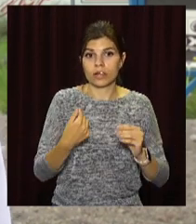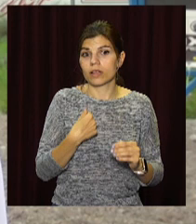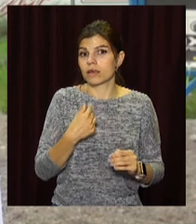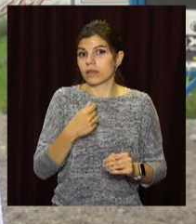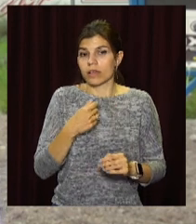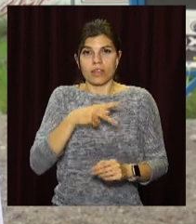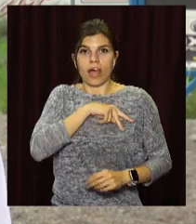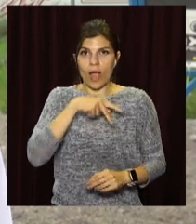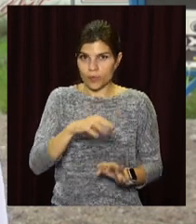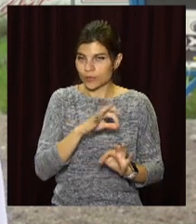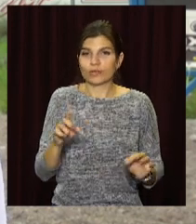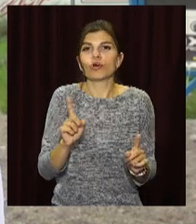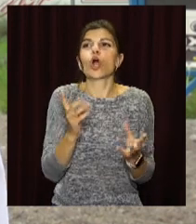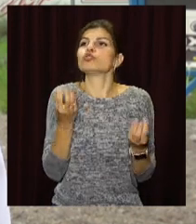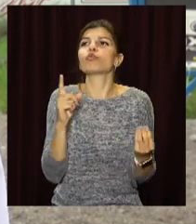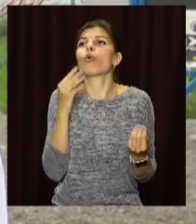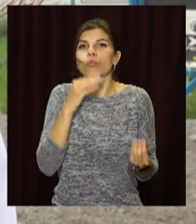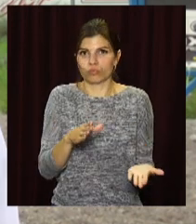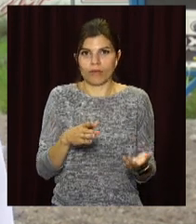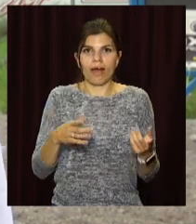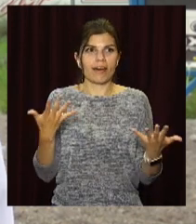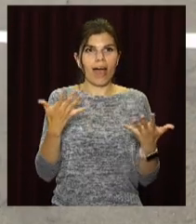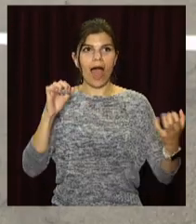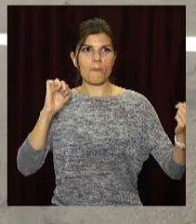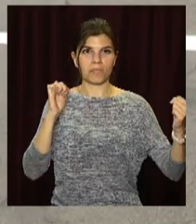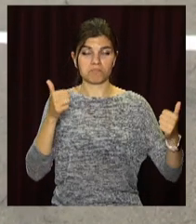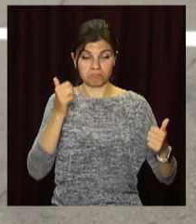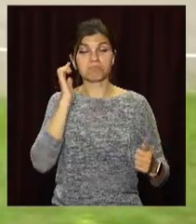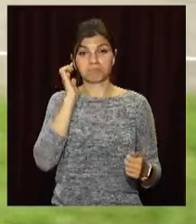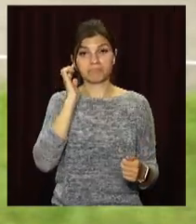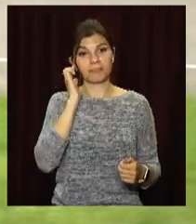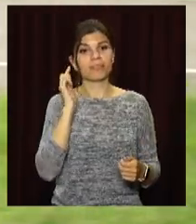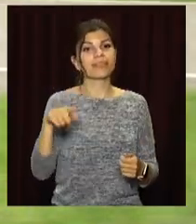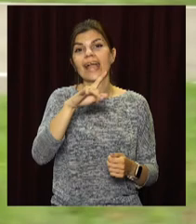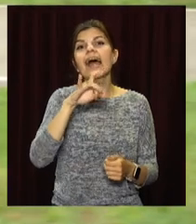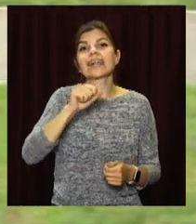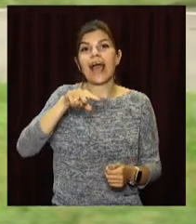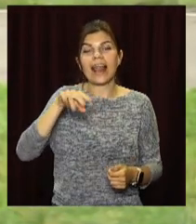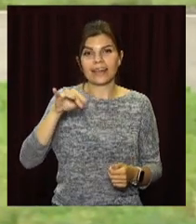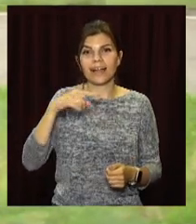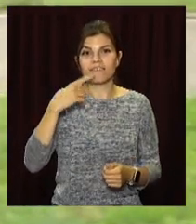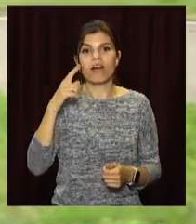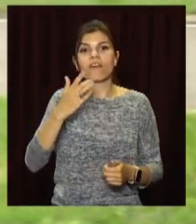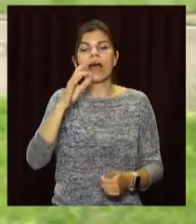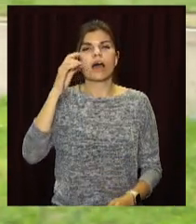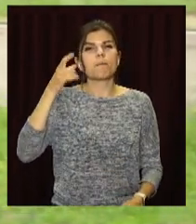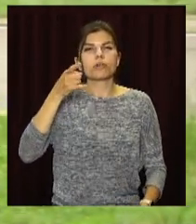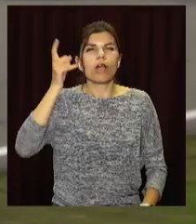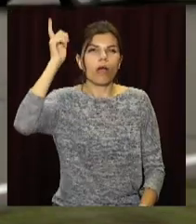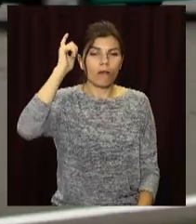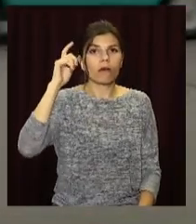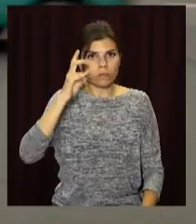прекрасное награждение. Ну, что может быть еще лучше, чем вот такая вот атмосфера? Реалісти впевнені, автомобільну ретро-культуру треба розвивати, адже